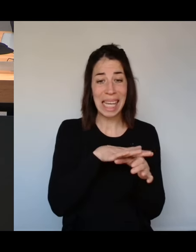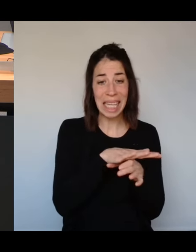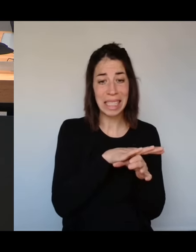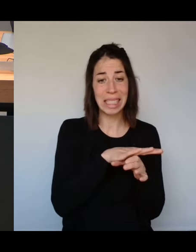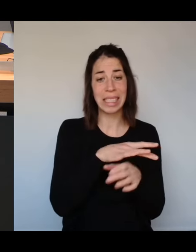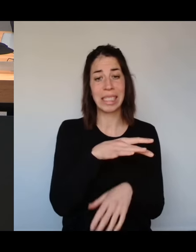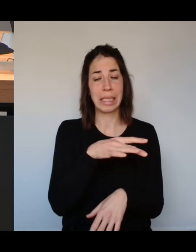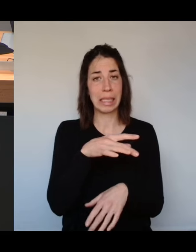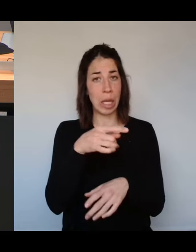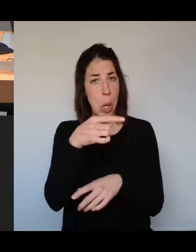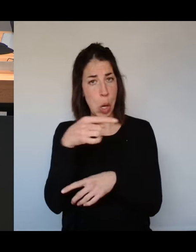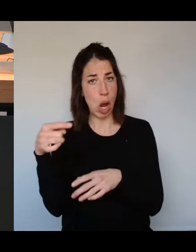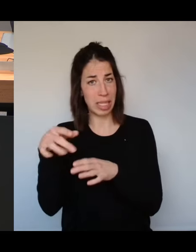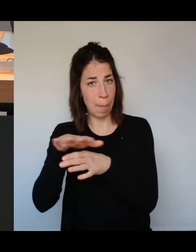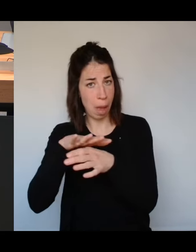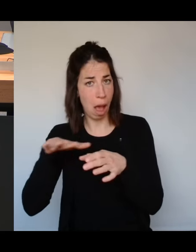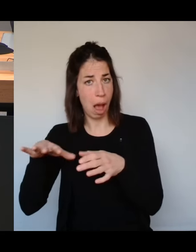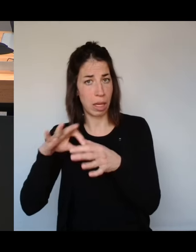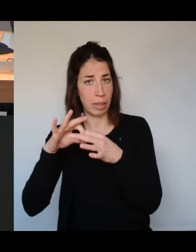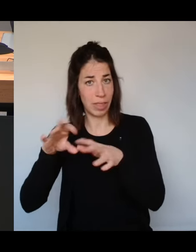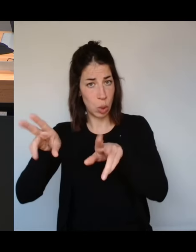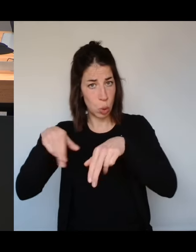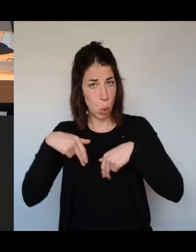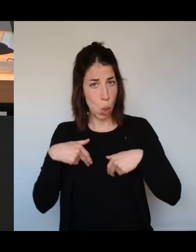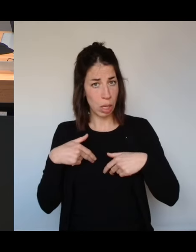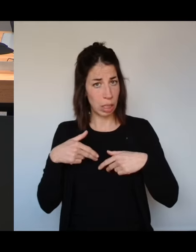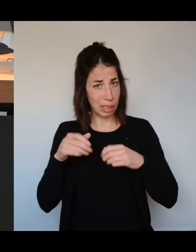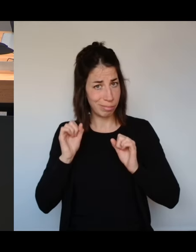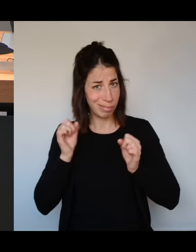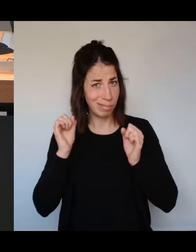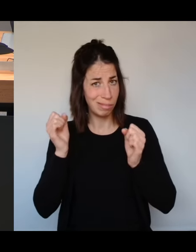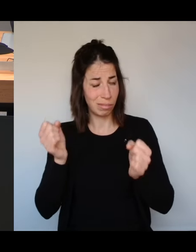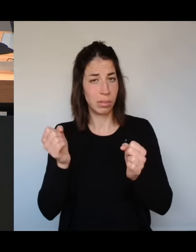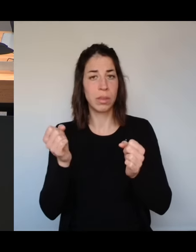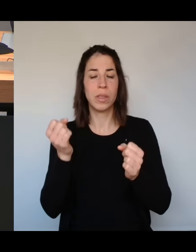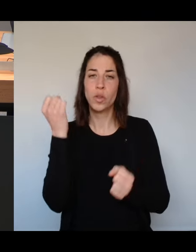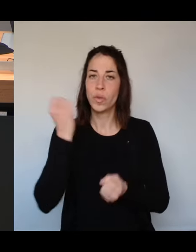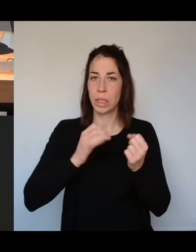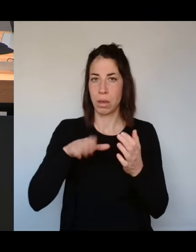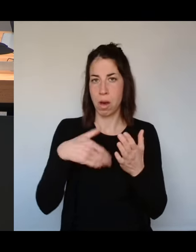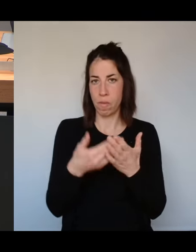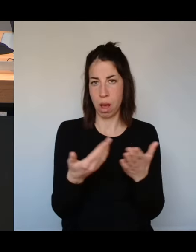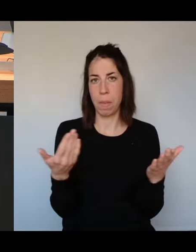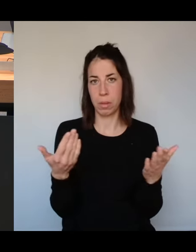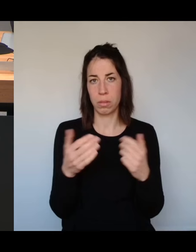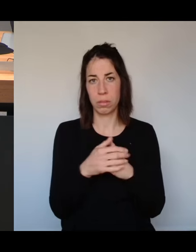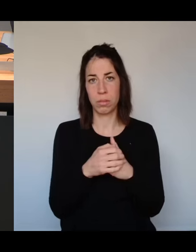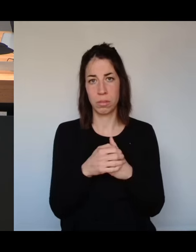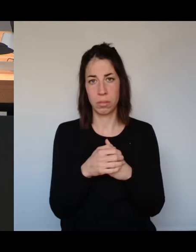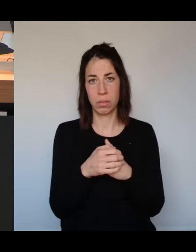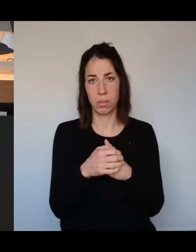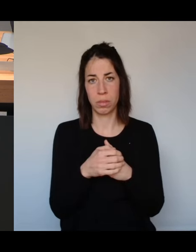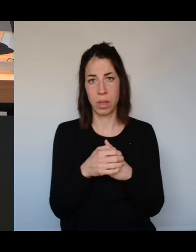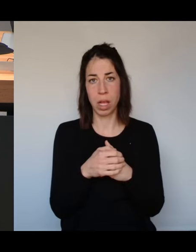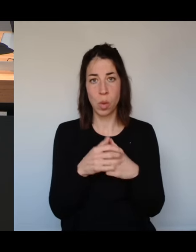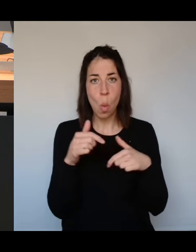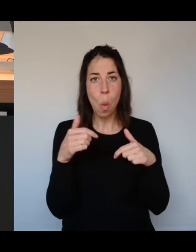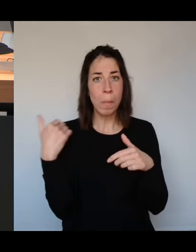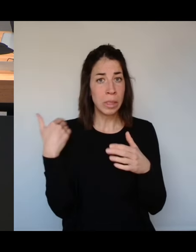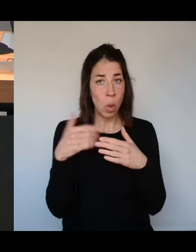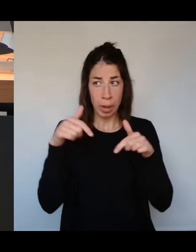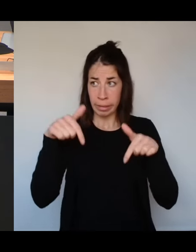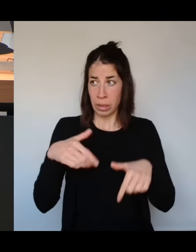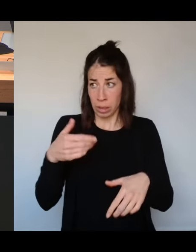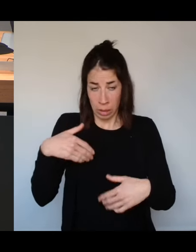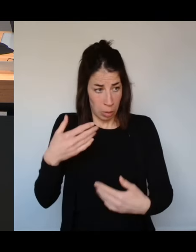die Politik hat die Verantwortung, nicht so, wie ich es bisher, ehrlich gesagt, heute hier gehört habe, immer nur mit einfachen Parolen zu sagen, wir